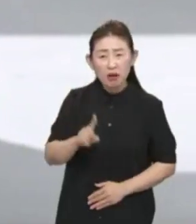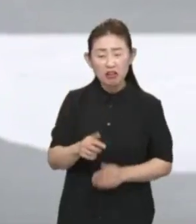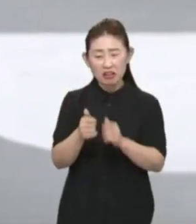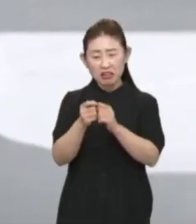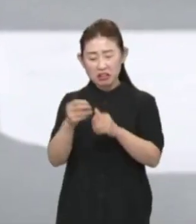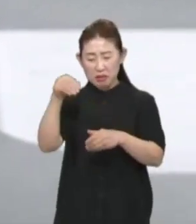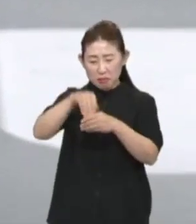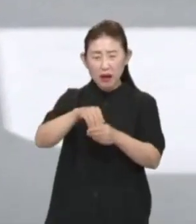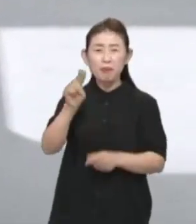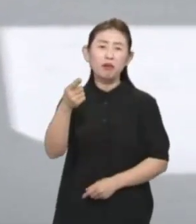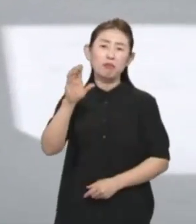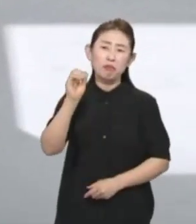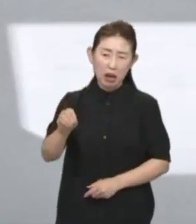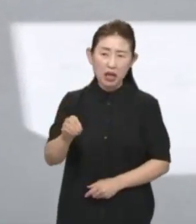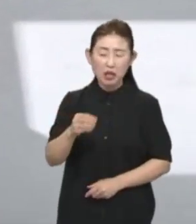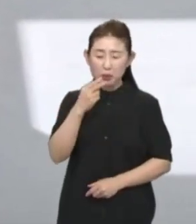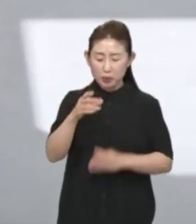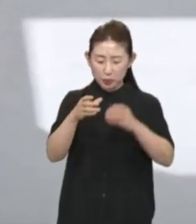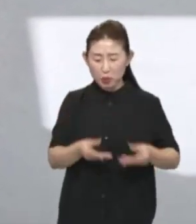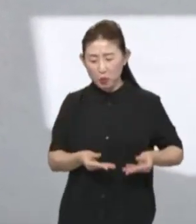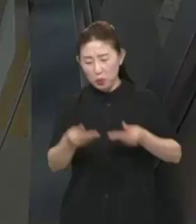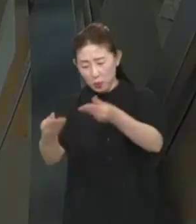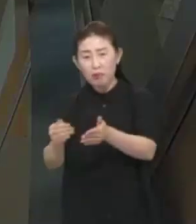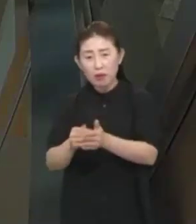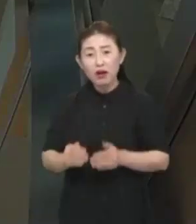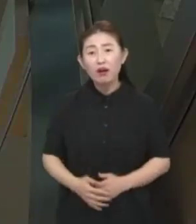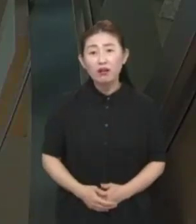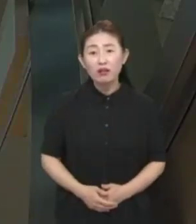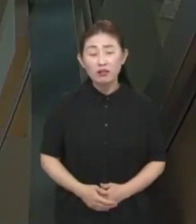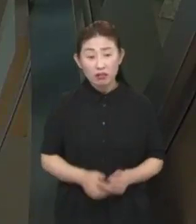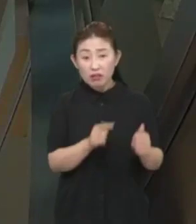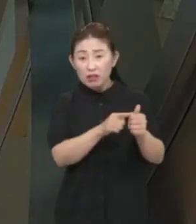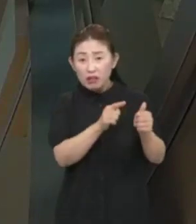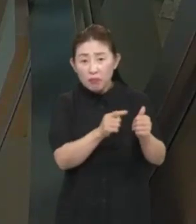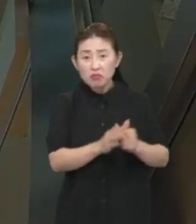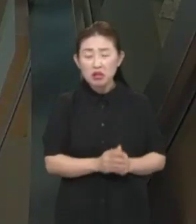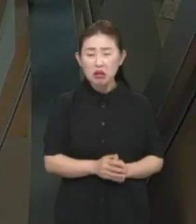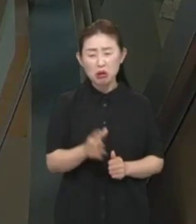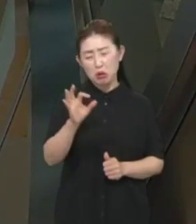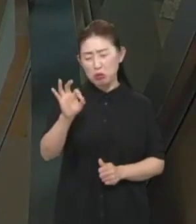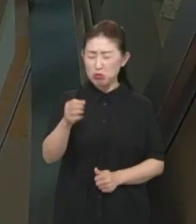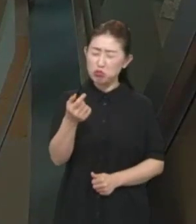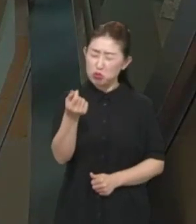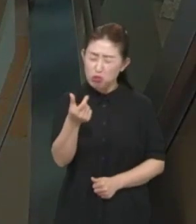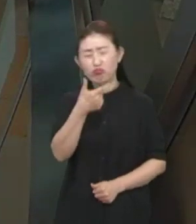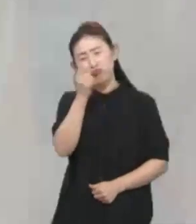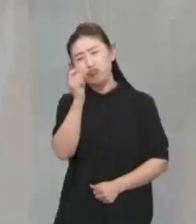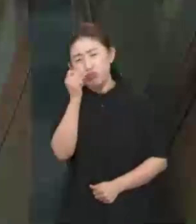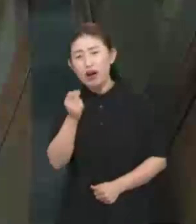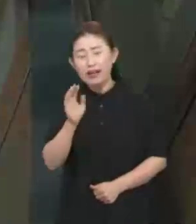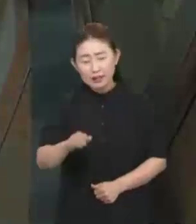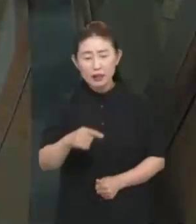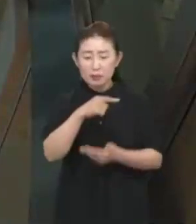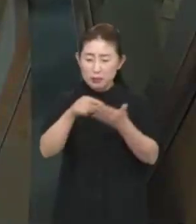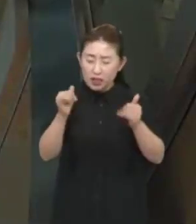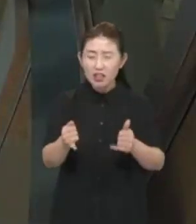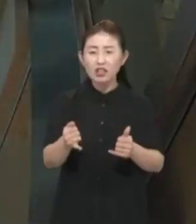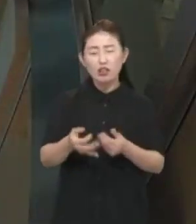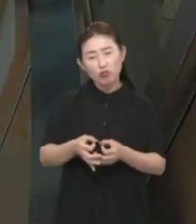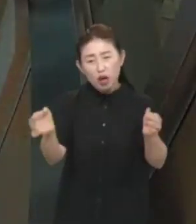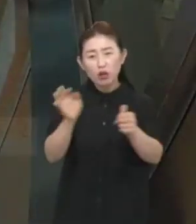현금 100만 원이 담긴 파란 봉투를 건넸습니다. 이 남성은 얼마 되지 않는 돈이지만 수재민들에게 도움을